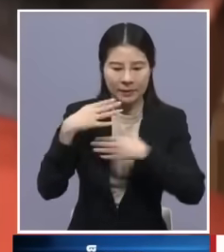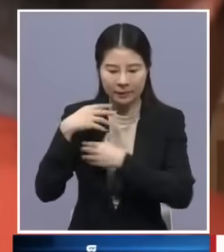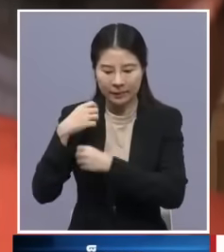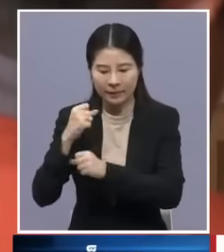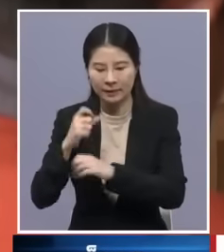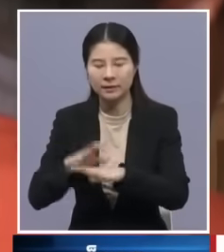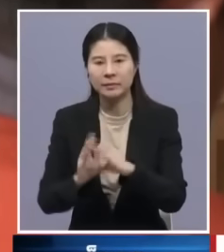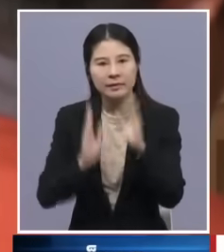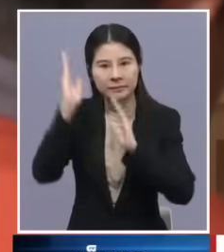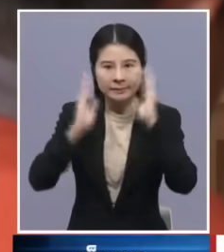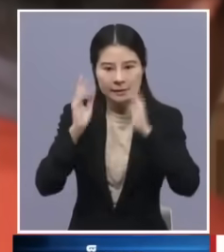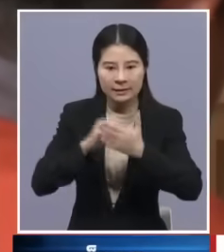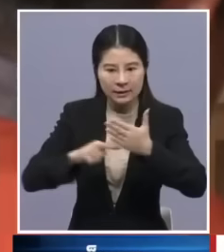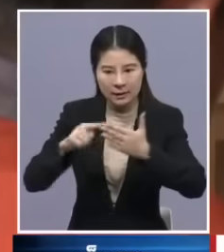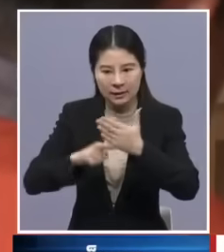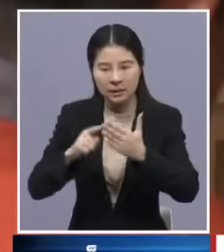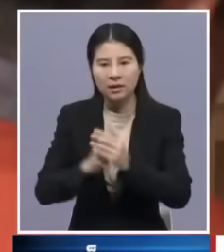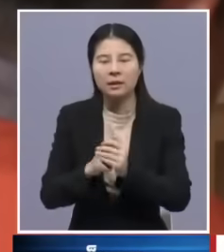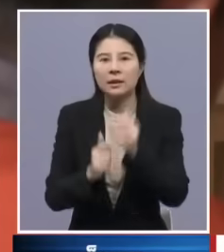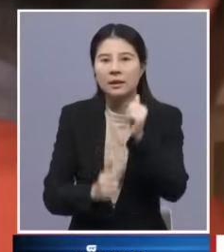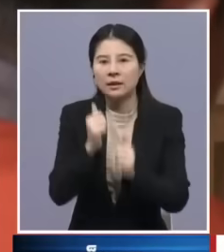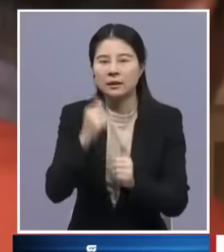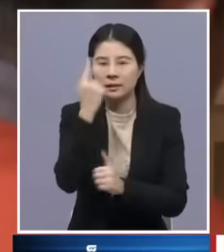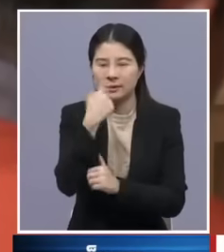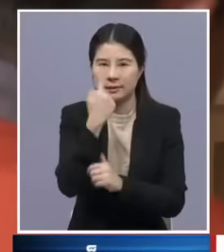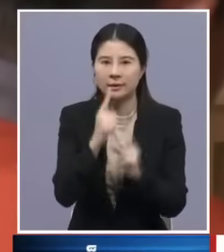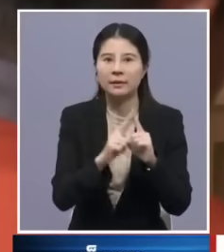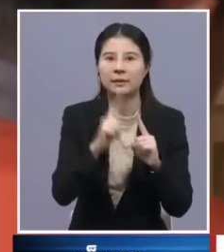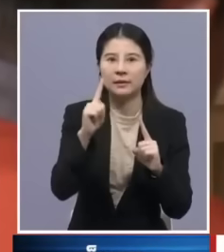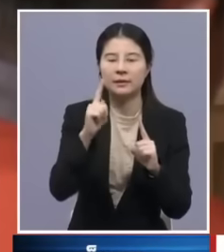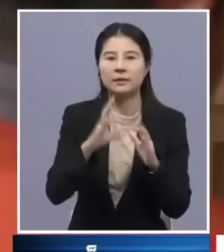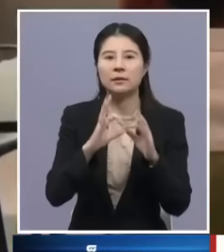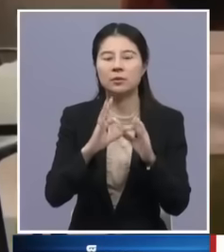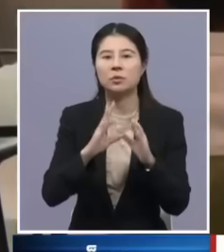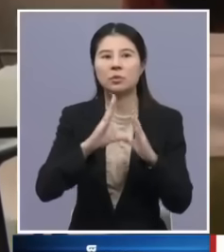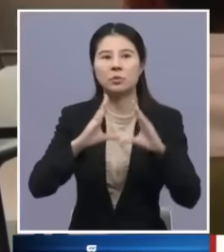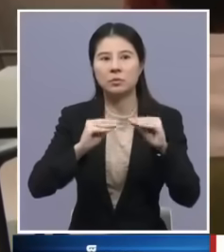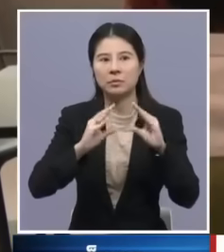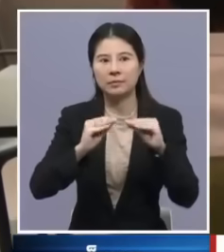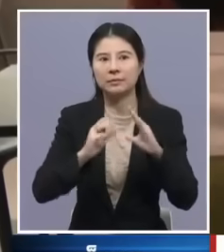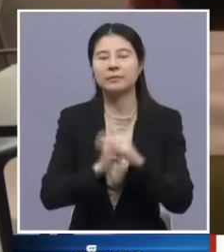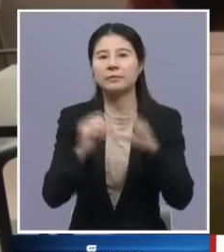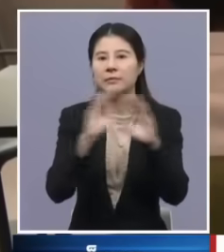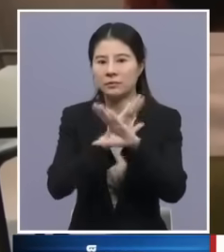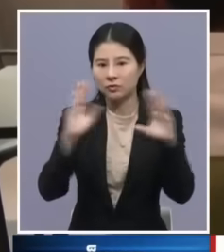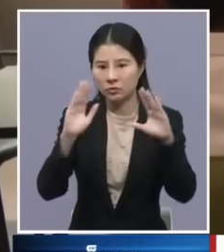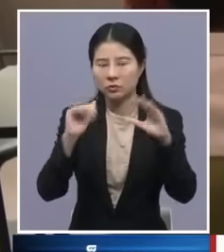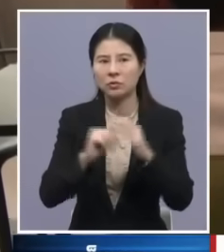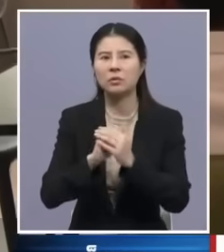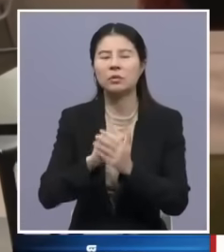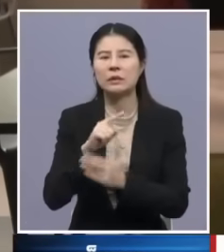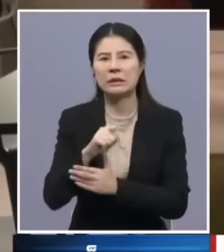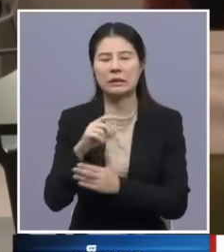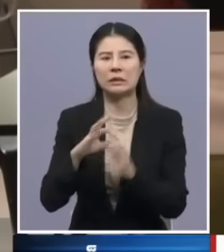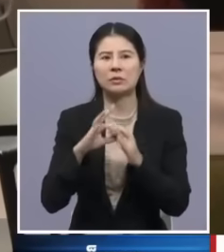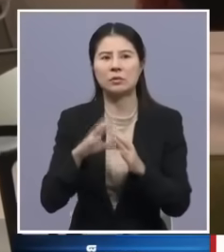ญ ค ือเธอต้องฝ่าด่าน2ด่านด่านแรกคือไฟเขียวจากที่ประชุมใหญ่ให้ยกเว้นคุณสมบัติของเธอก่อน